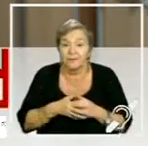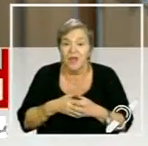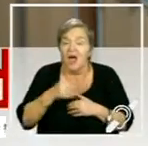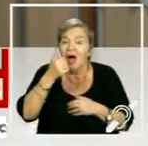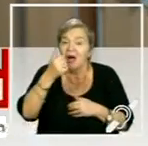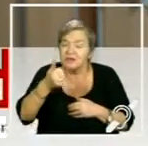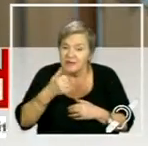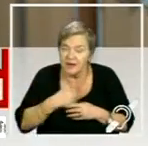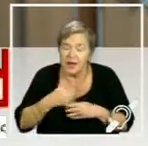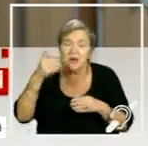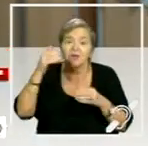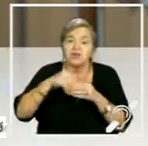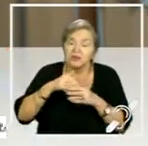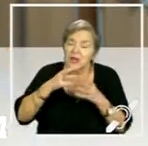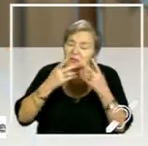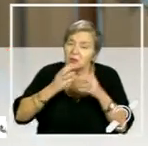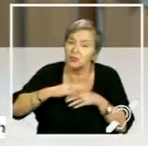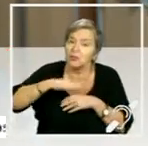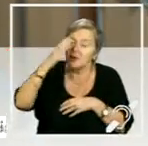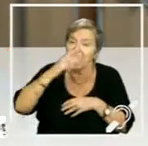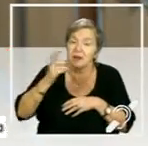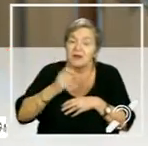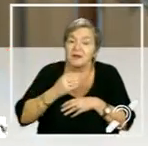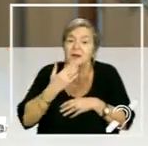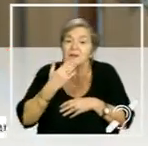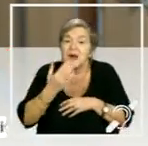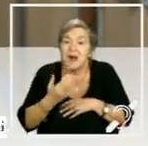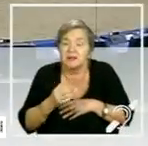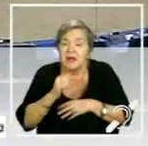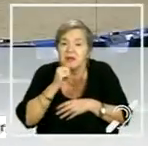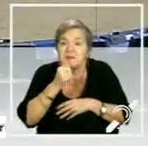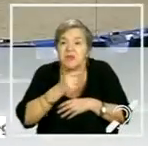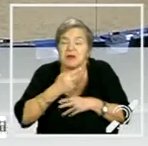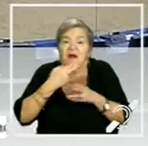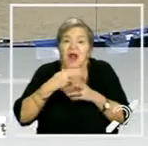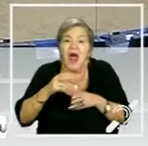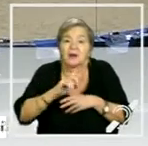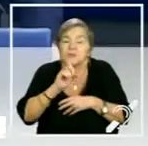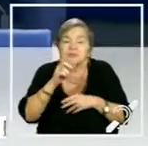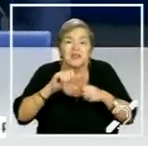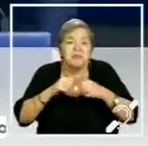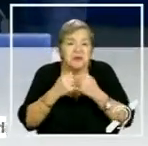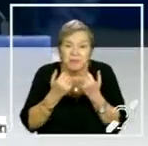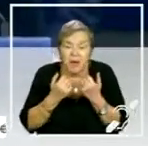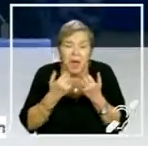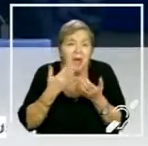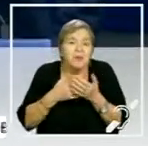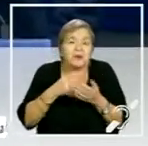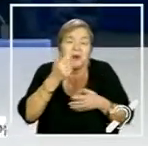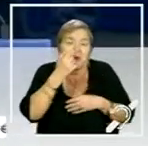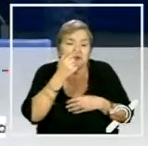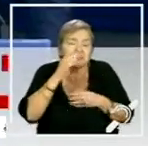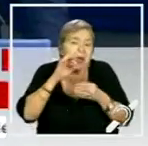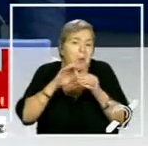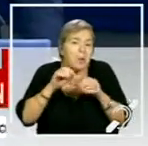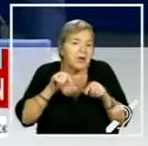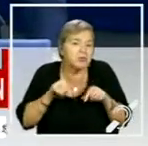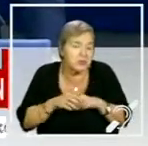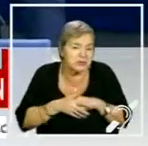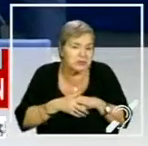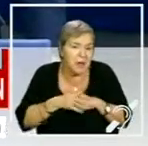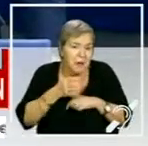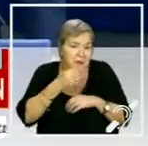Da, a fost votată cu o largă majoritate, însă, din păcate, nimic concret nu se va întâmpla, pentru că, practic, Rusia în acest moment